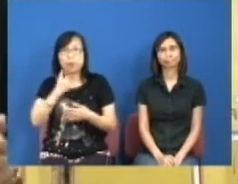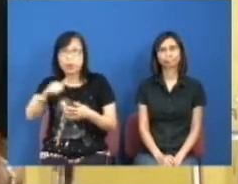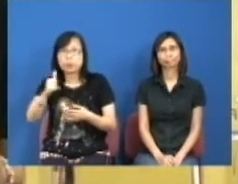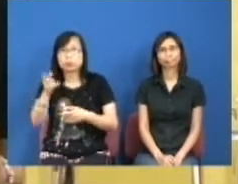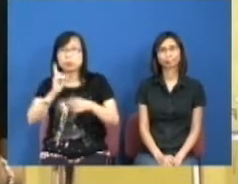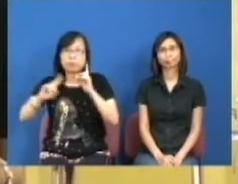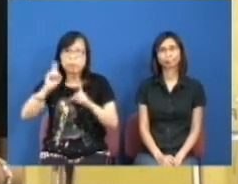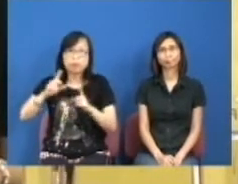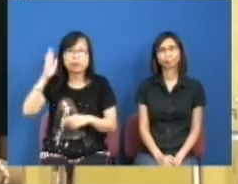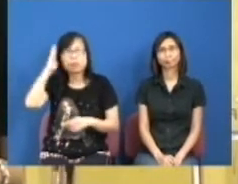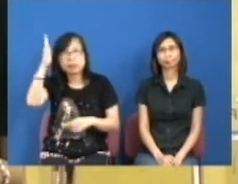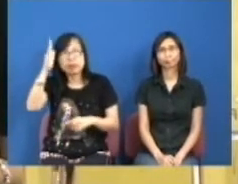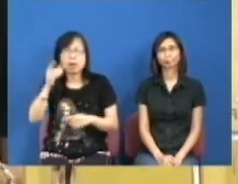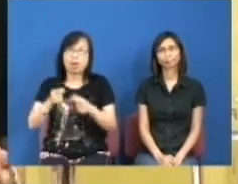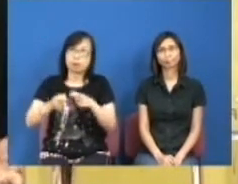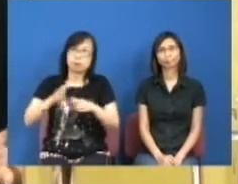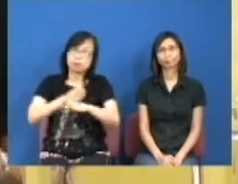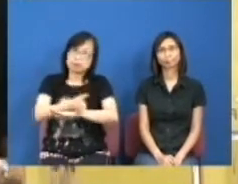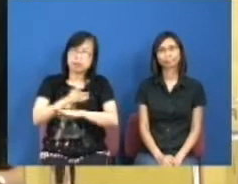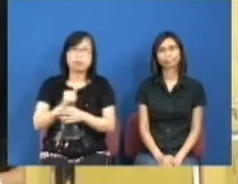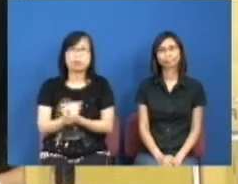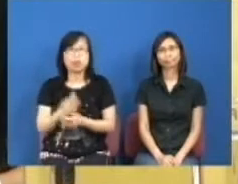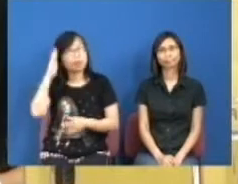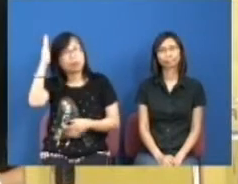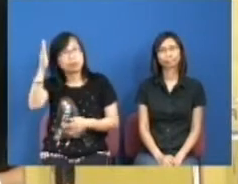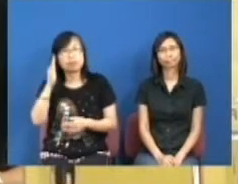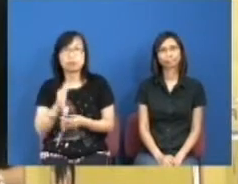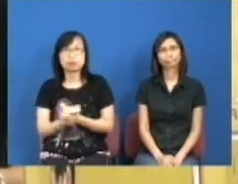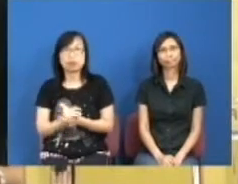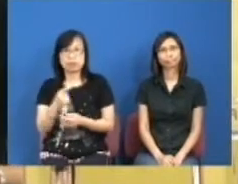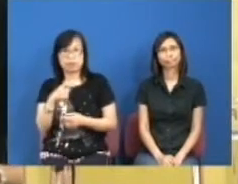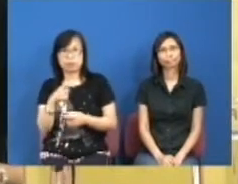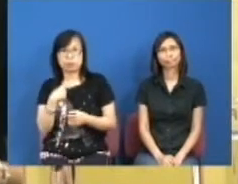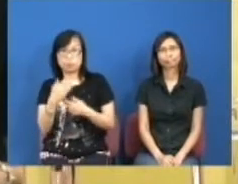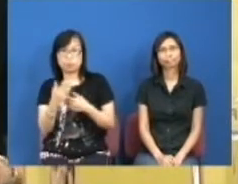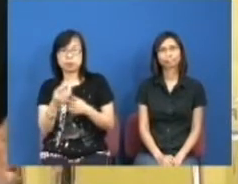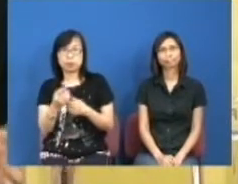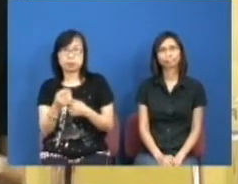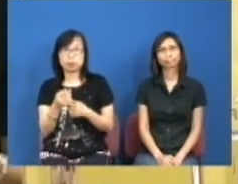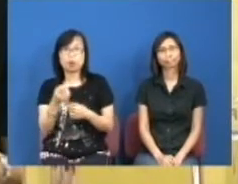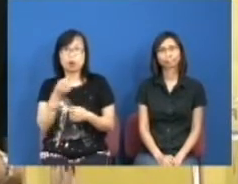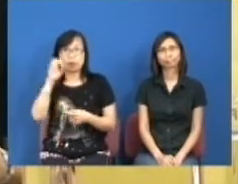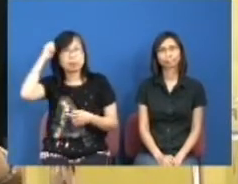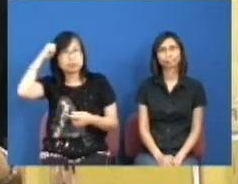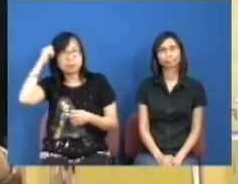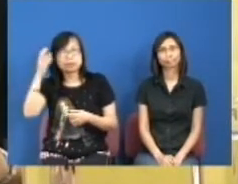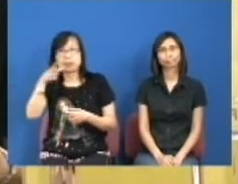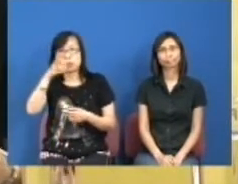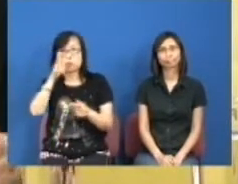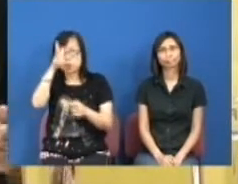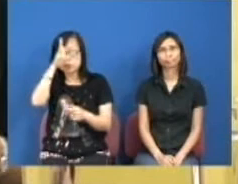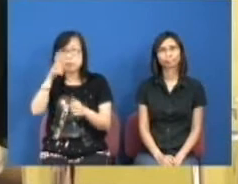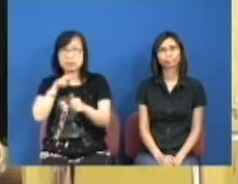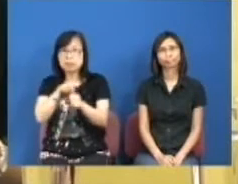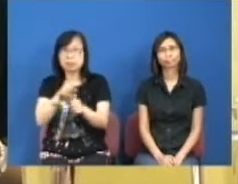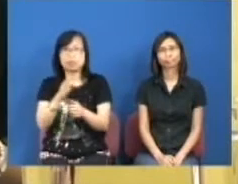真正嘅理想嘅公民社會。咁所謂一個理想嘅公民社會咧，其實對於我哋研究政治學嘅學者嚟講咧，一個